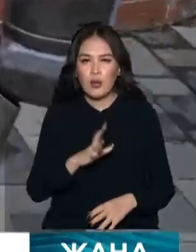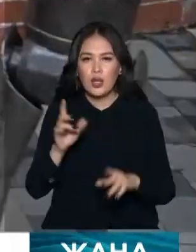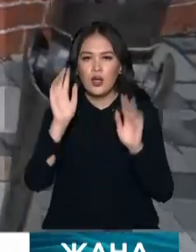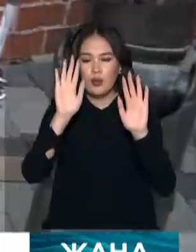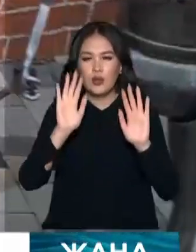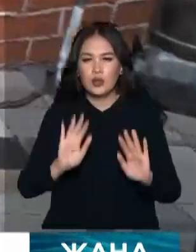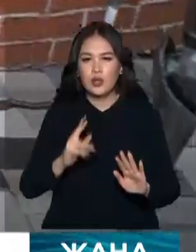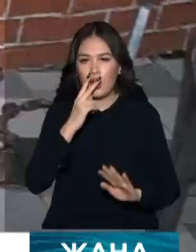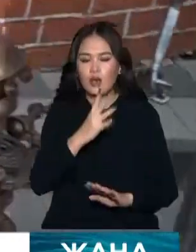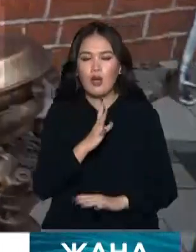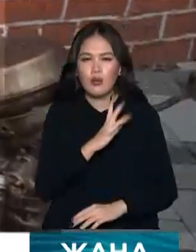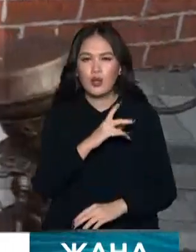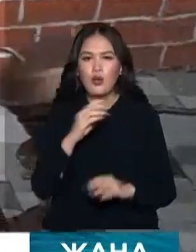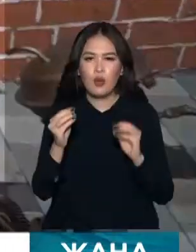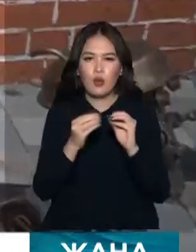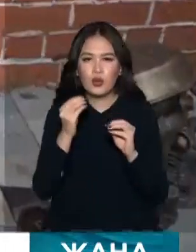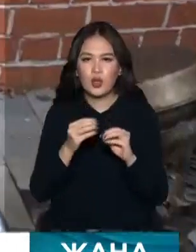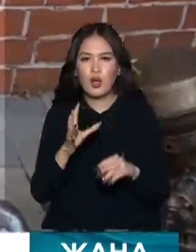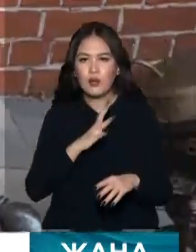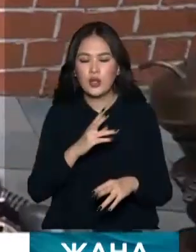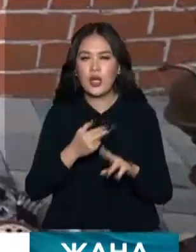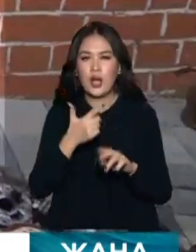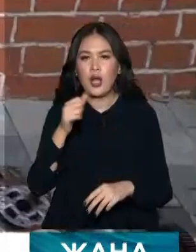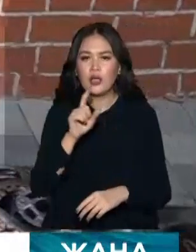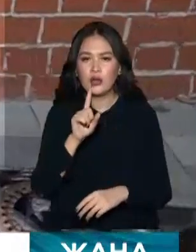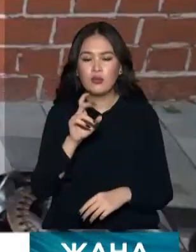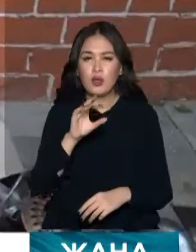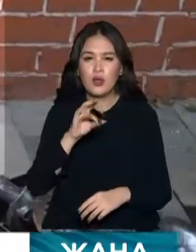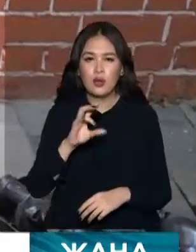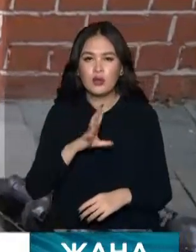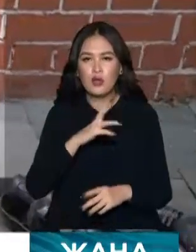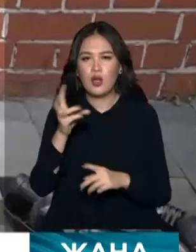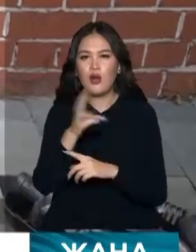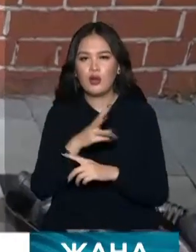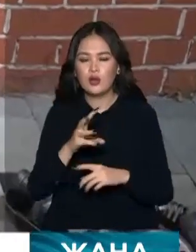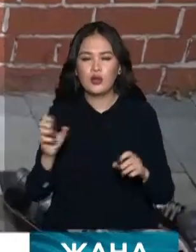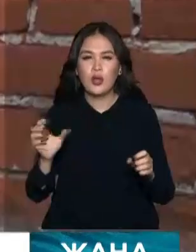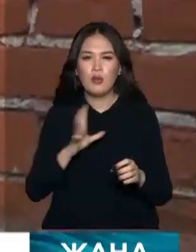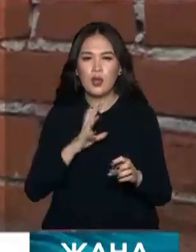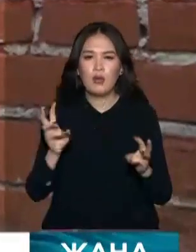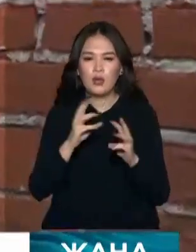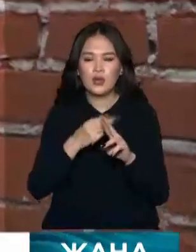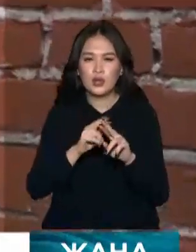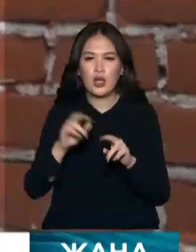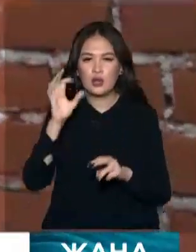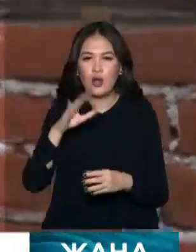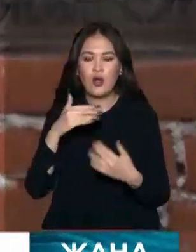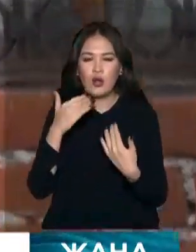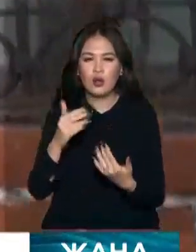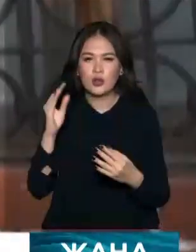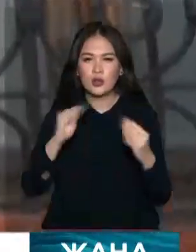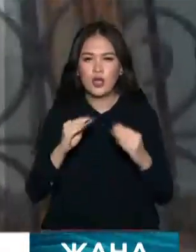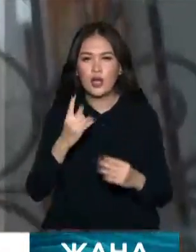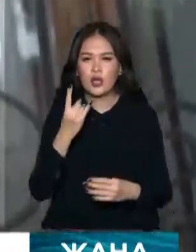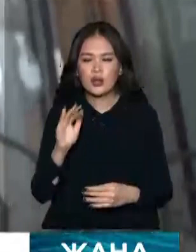10-нан астам туындысы қойылған. Мысалға мына туындысы газ баллондармен өрт сөндіргіш құрылғылардан жасалған. Оны шебер өзінің кенже